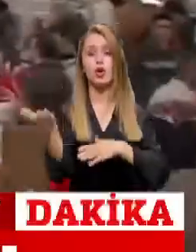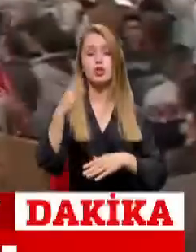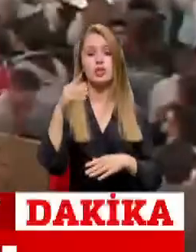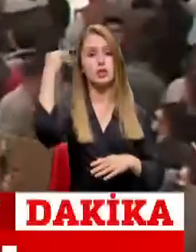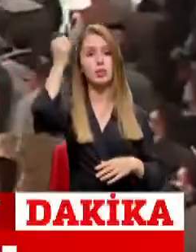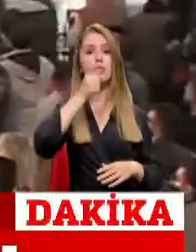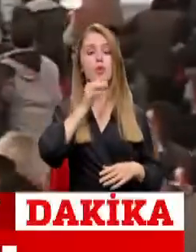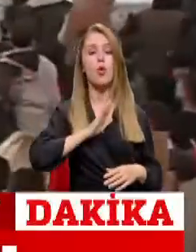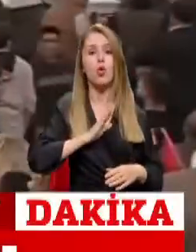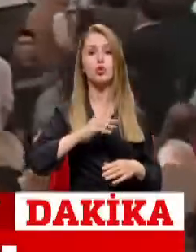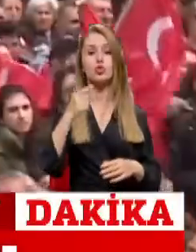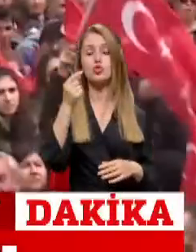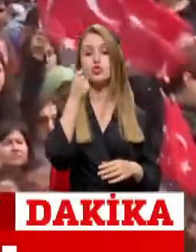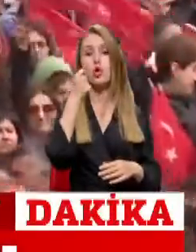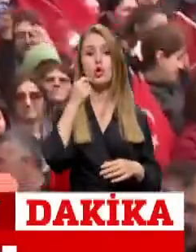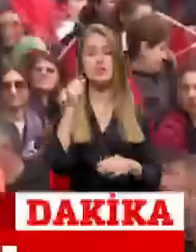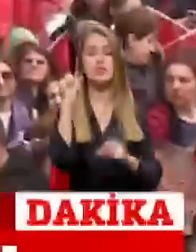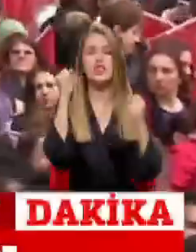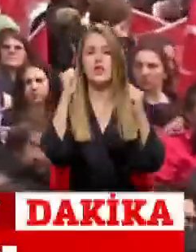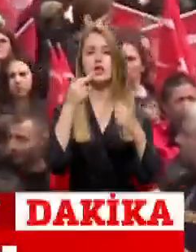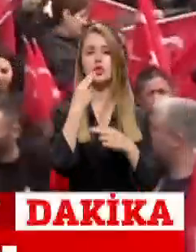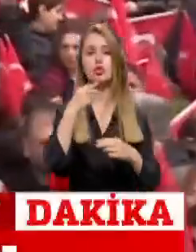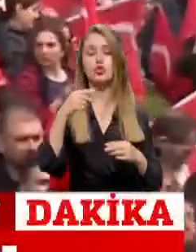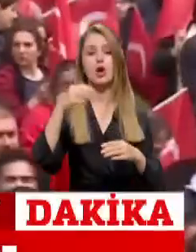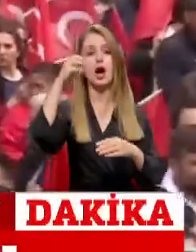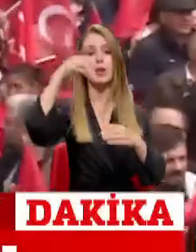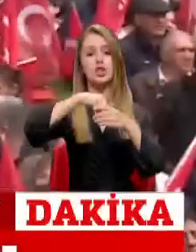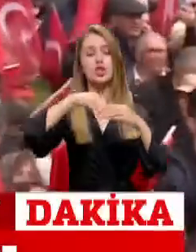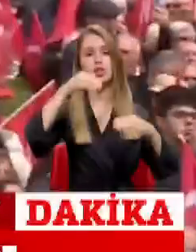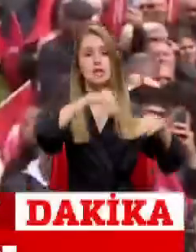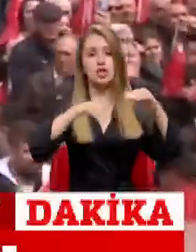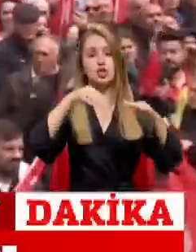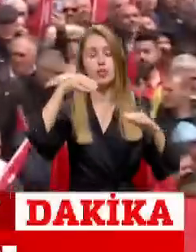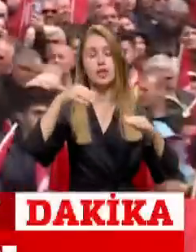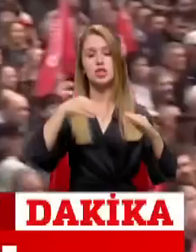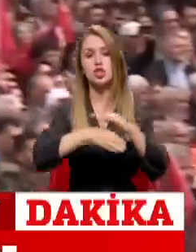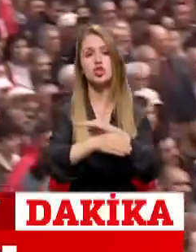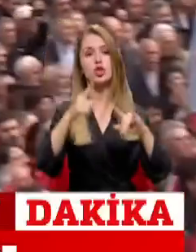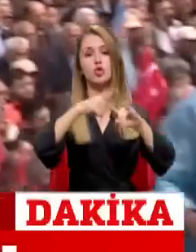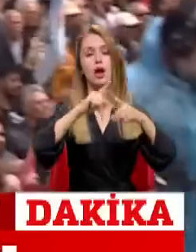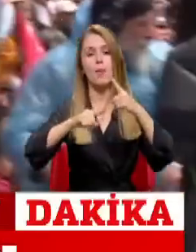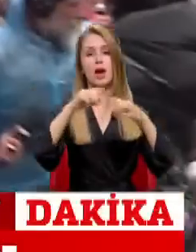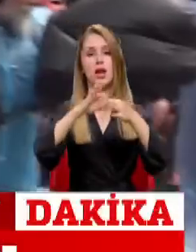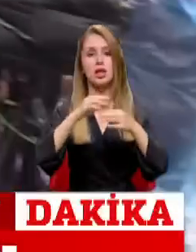İmamoğlu, Çorum ve Sivas'ta da konuştu. AK Parti listelerinden seçime girecek Hüdapar'la ilgili bir video izletti.